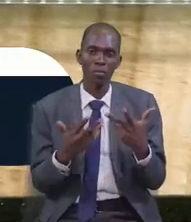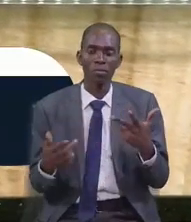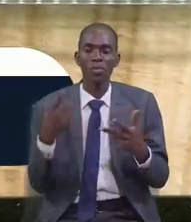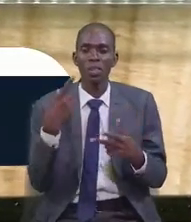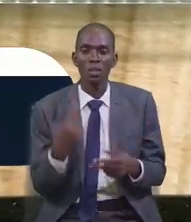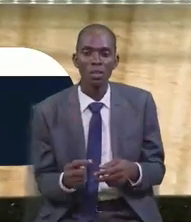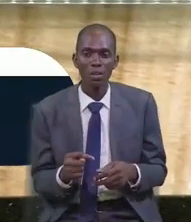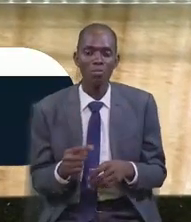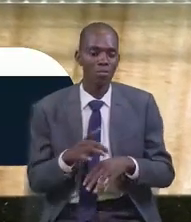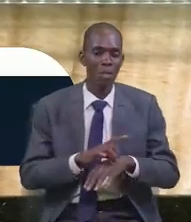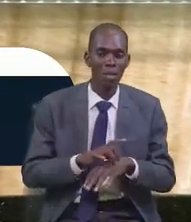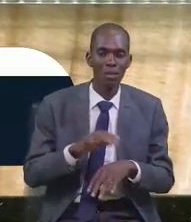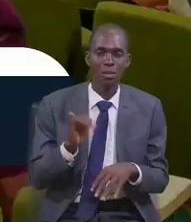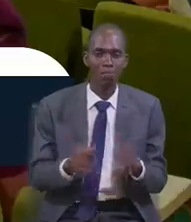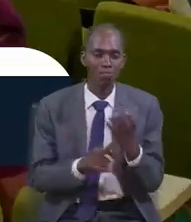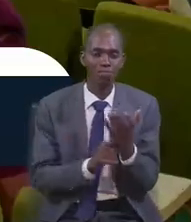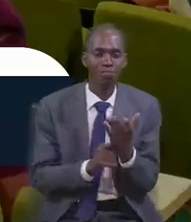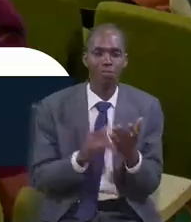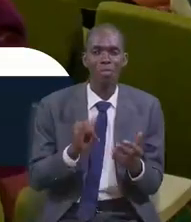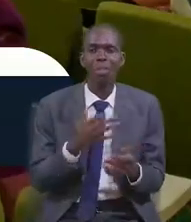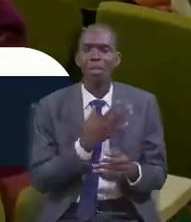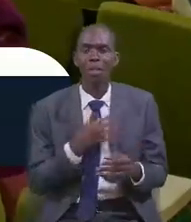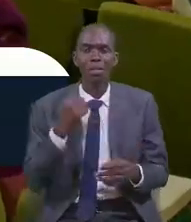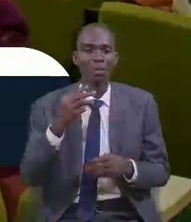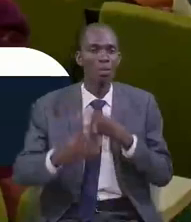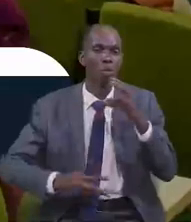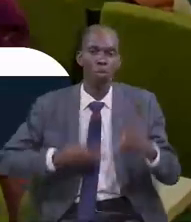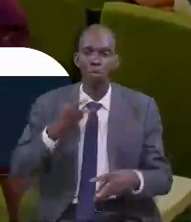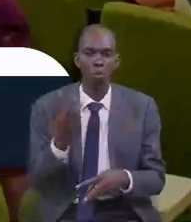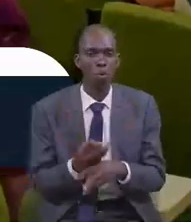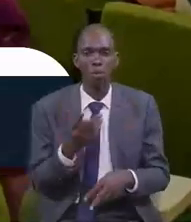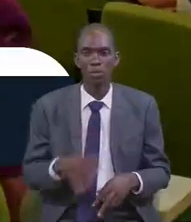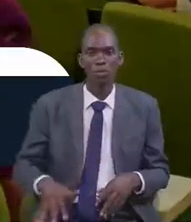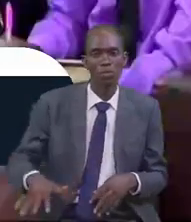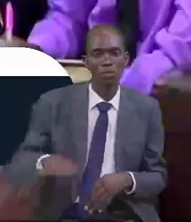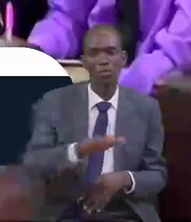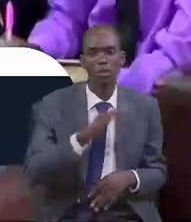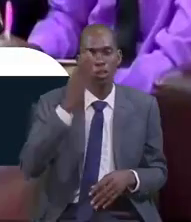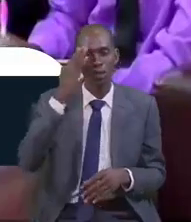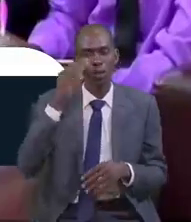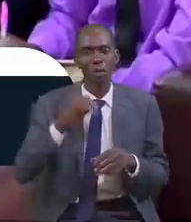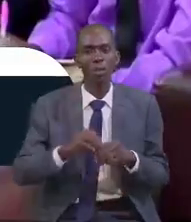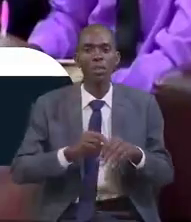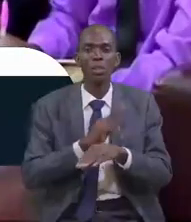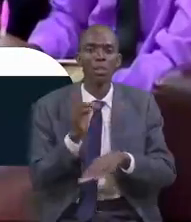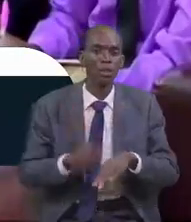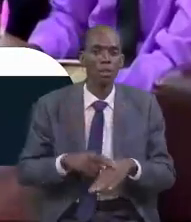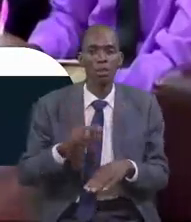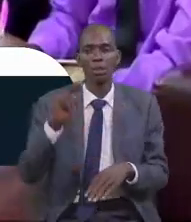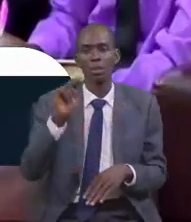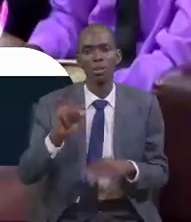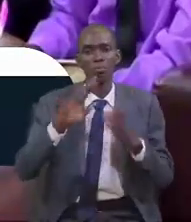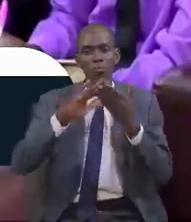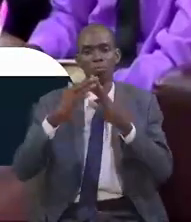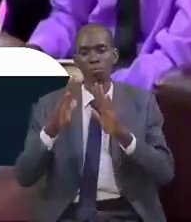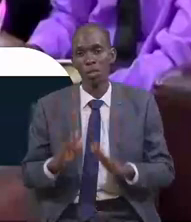mondanité dans les naziréens naturels. Qui sont les naziréens naturels? Ils laissent